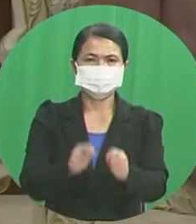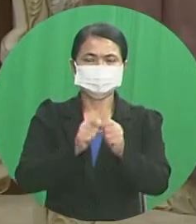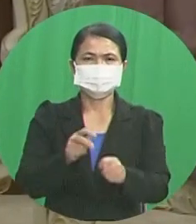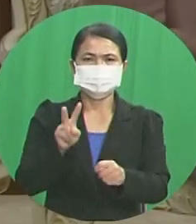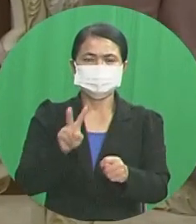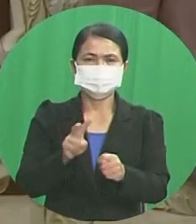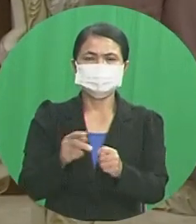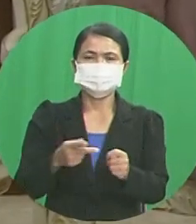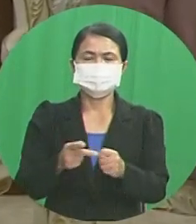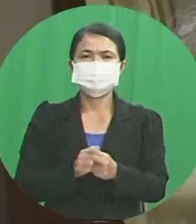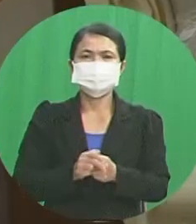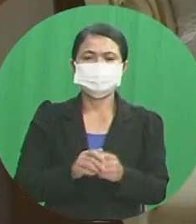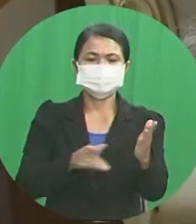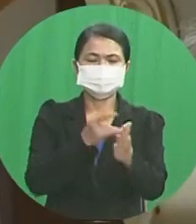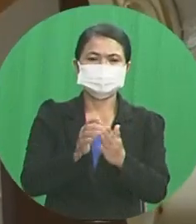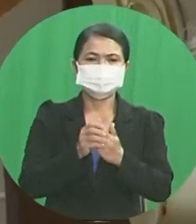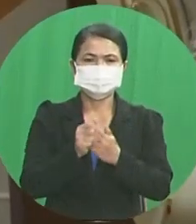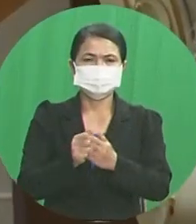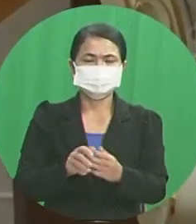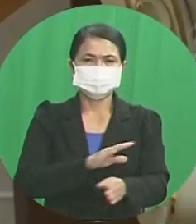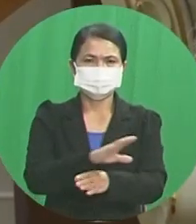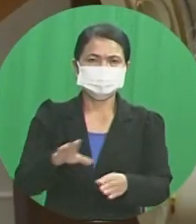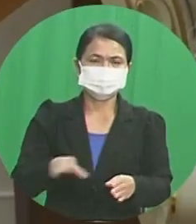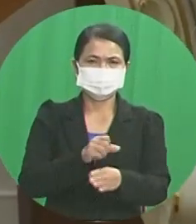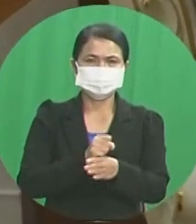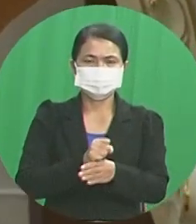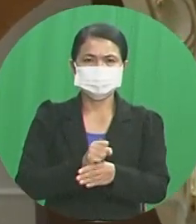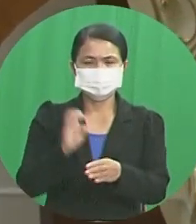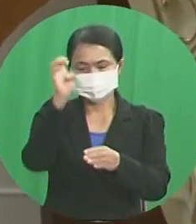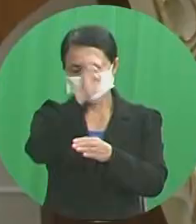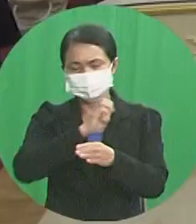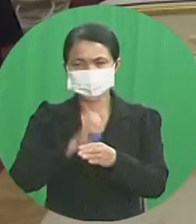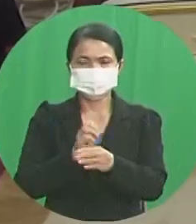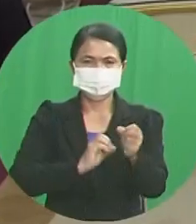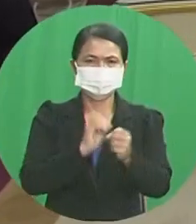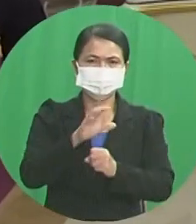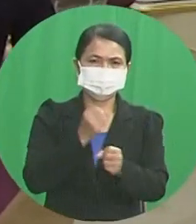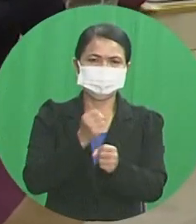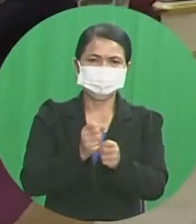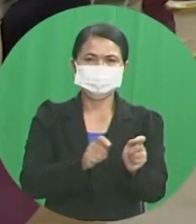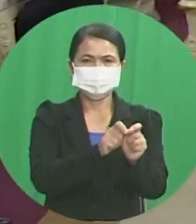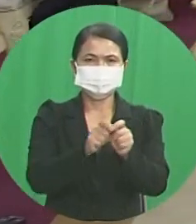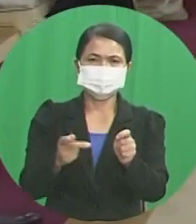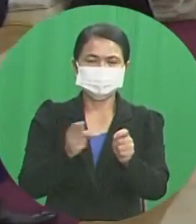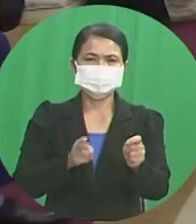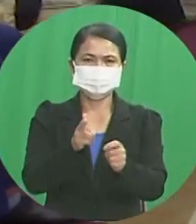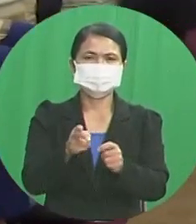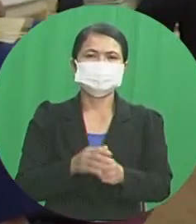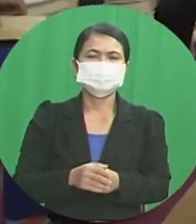ងពីរភាគីខាងរាជរដ្ឋាភិបាលកម្ពុជានិងសហភាពអឺរ៉ុបចាប់ផ្ដើមធ្វើការរួមគ្នាឲ្យបានឆា